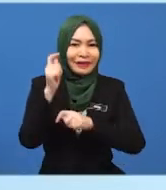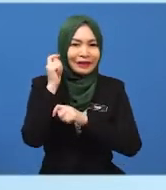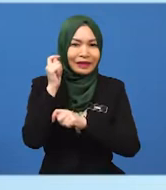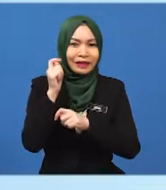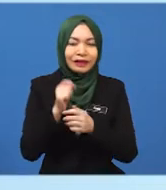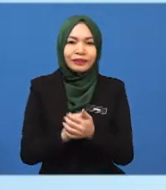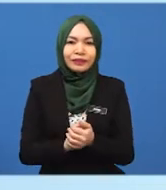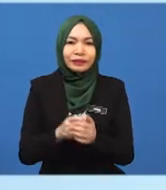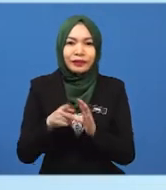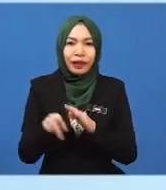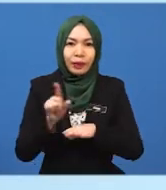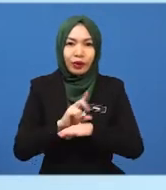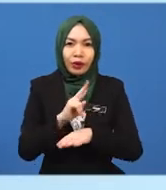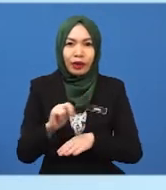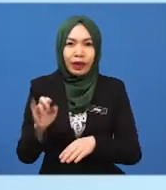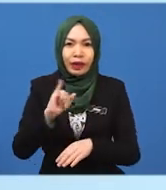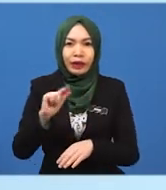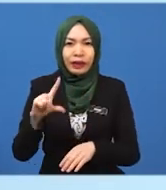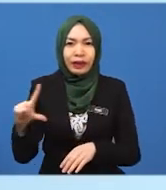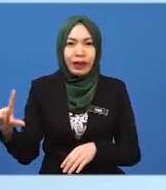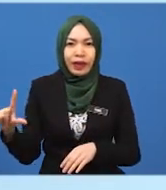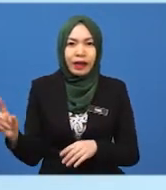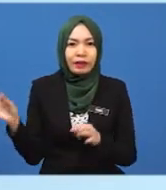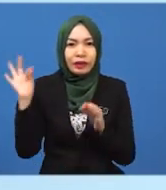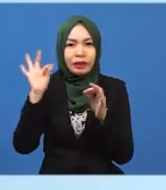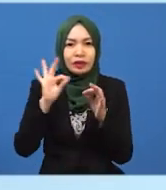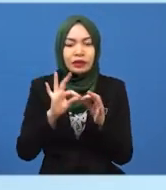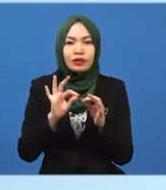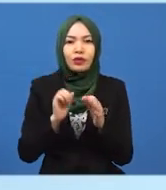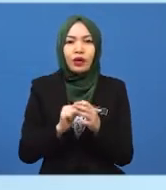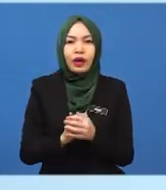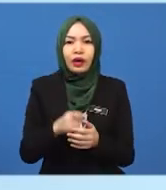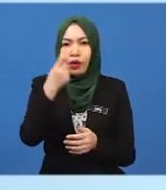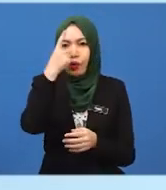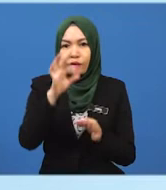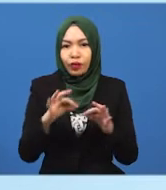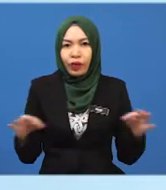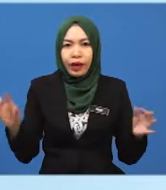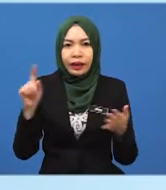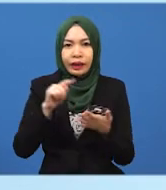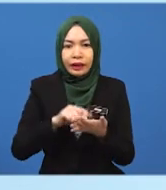Tahniah. Penggunaan ialah paling tepat dalam ayat ini.